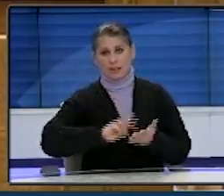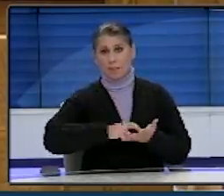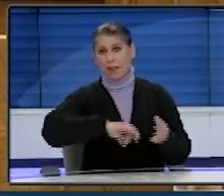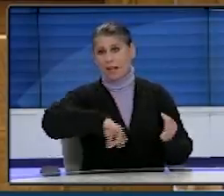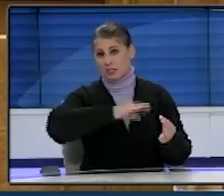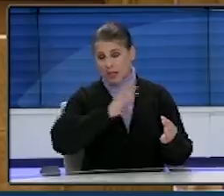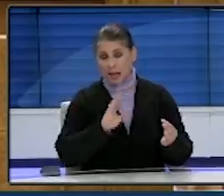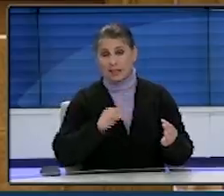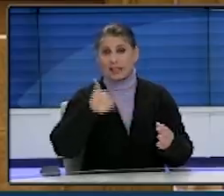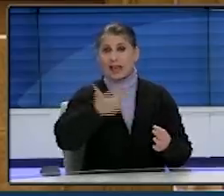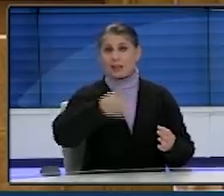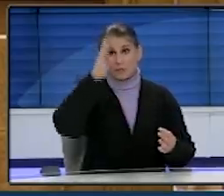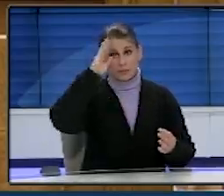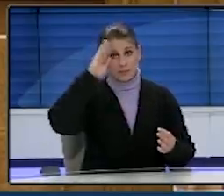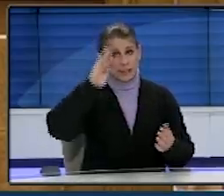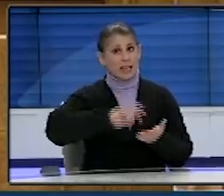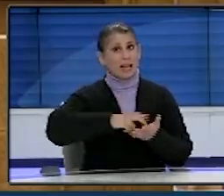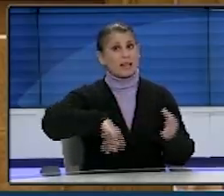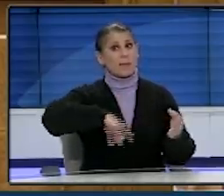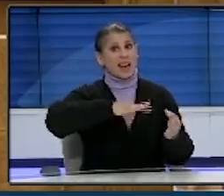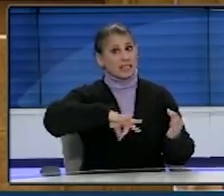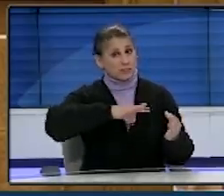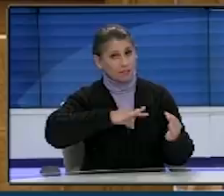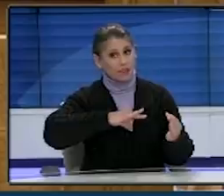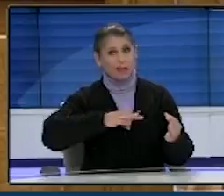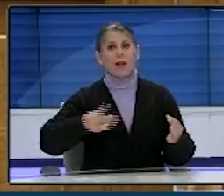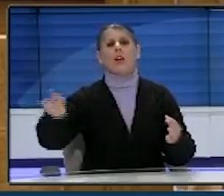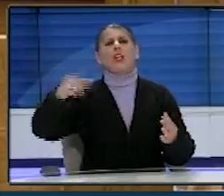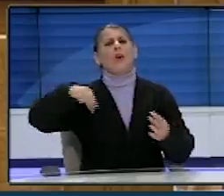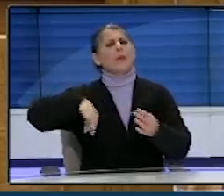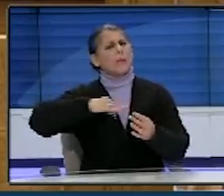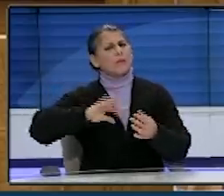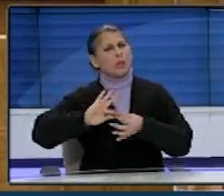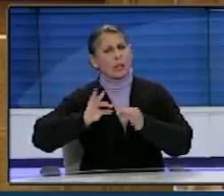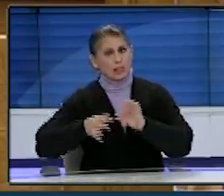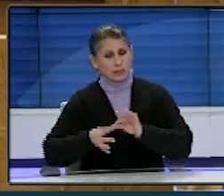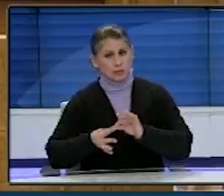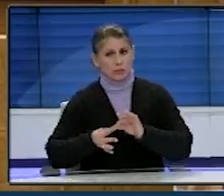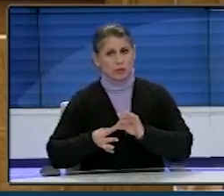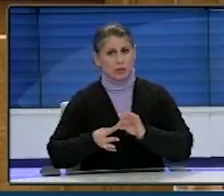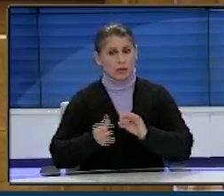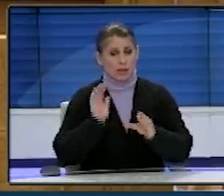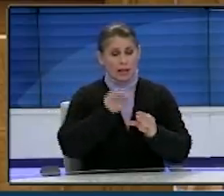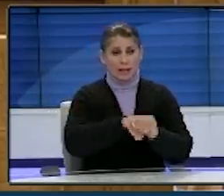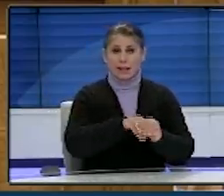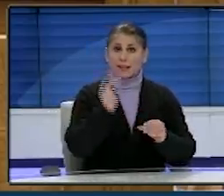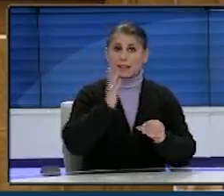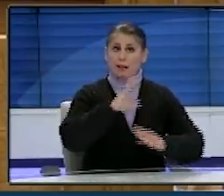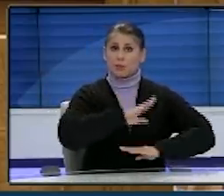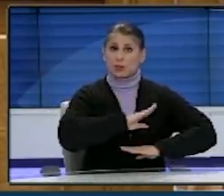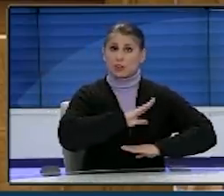θα διαδηλώνει και έξω από την αμερικάνικη πρεσβεία και από όποια άλλη πρεσβεία ή οργανισμό ανήκει σε